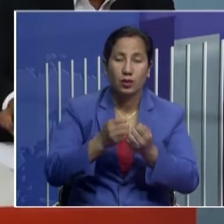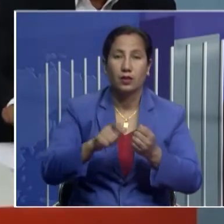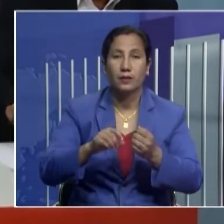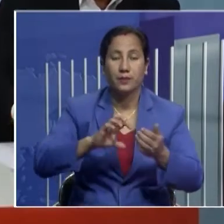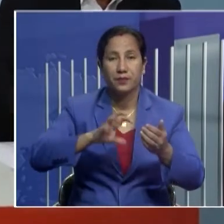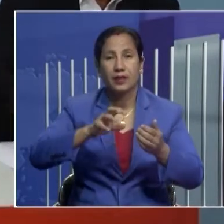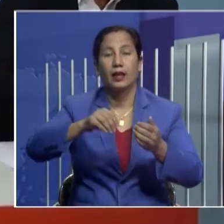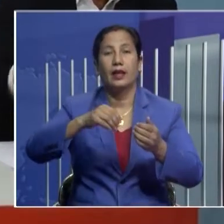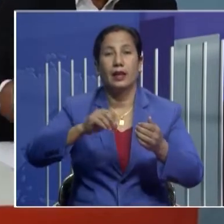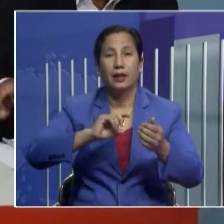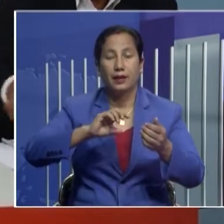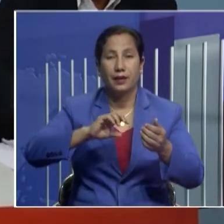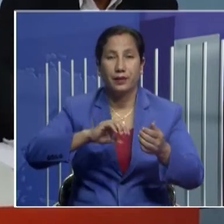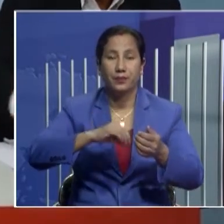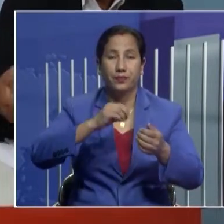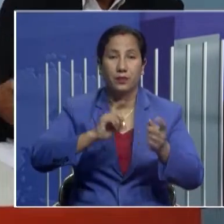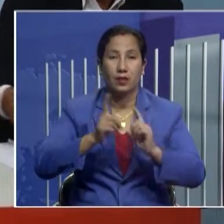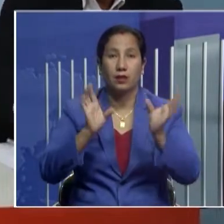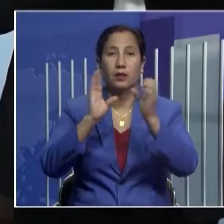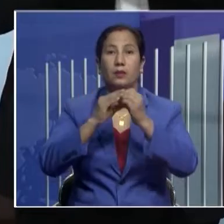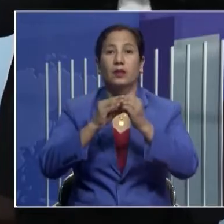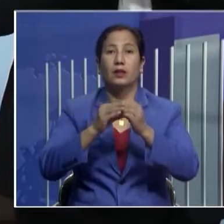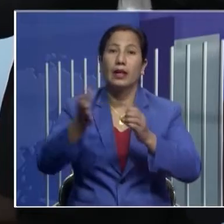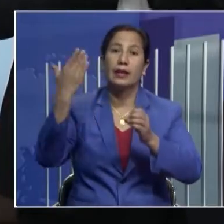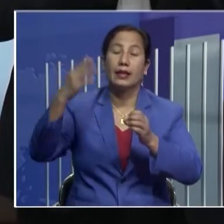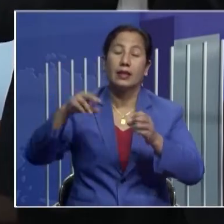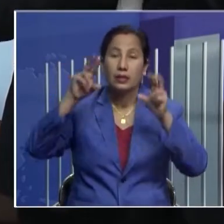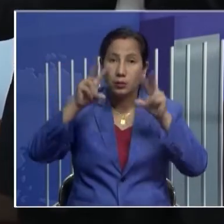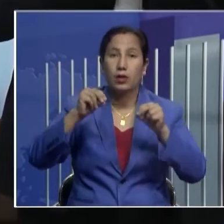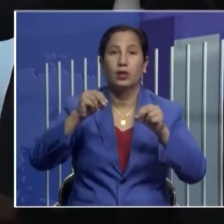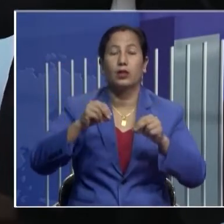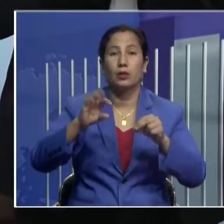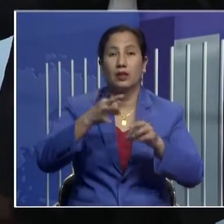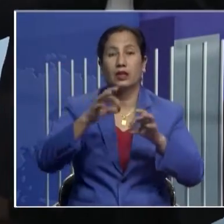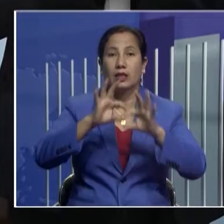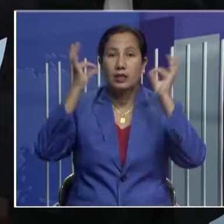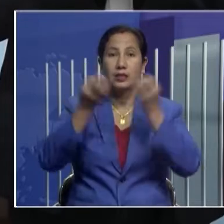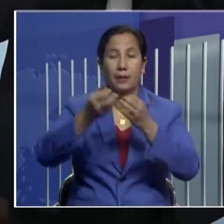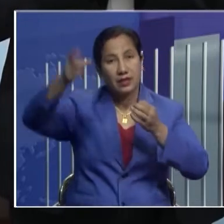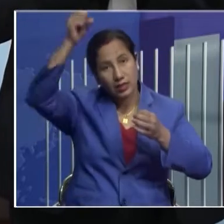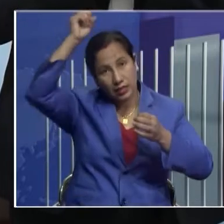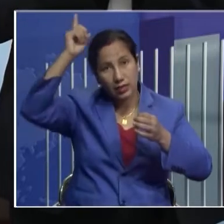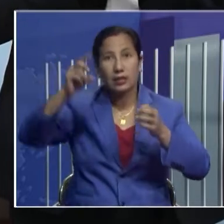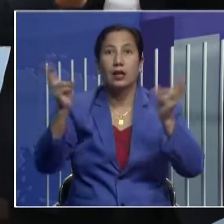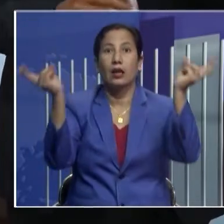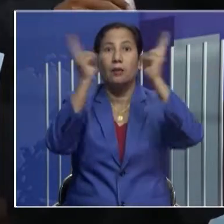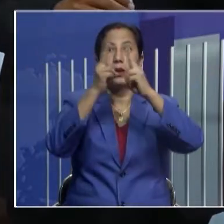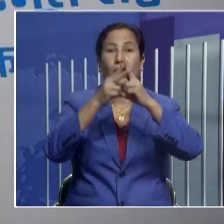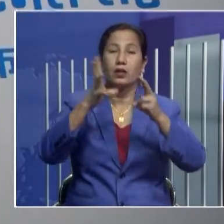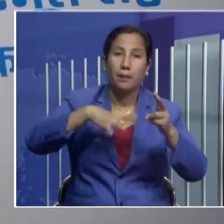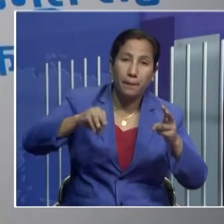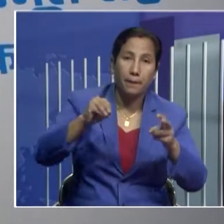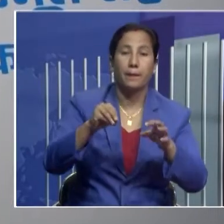पाठ्यक्रममा नगरपालिकाभित्रका पर्यटकीय स्थलको ऐतिहासिक महत्त्व, प्राकृतिक, सामाजिक, सांस्कृतिक तथा भौगोलिक विविधता समेटिएको